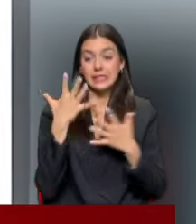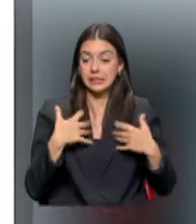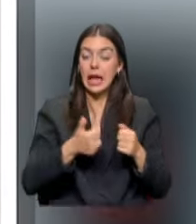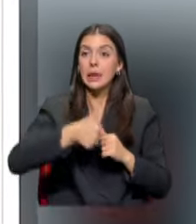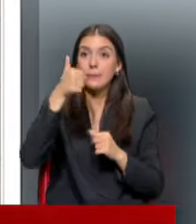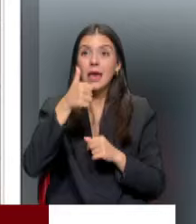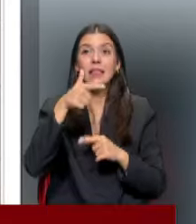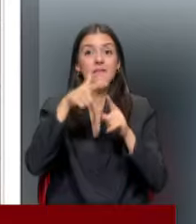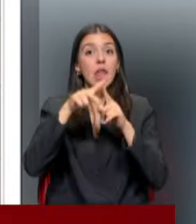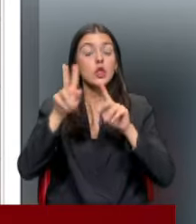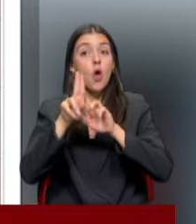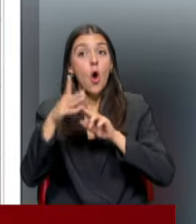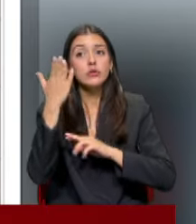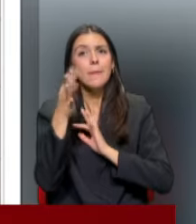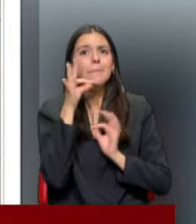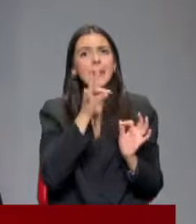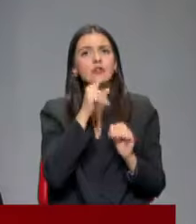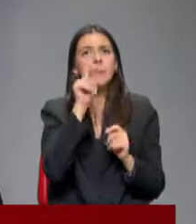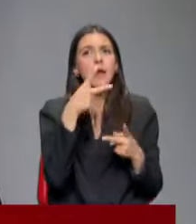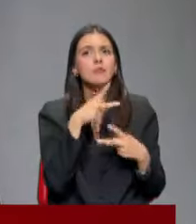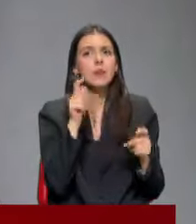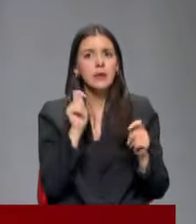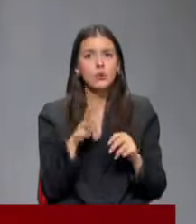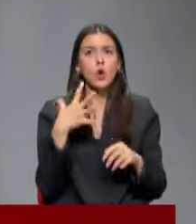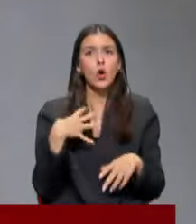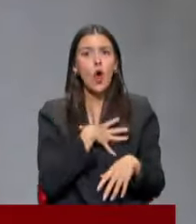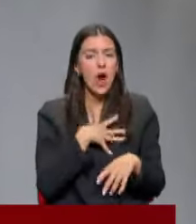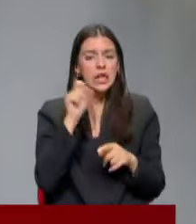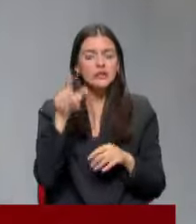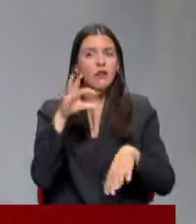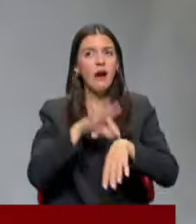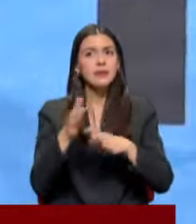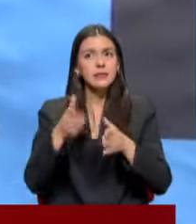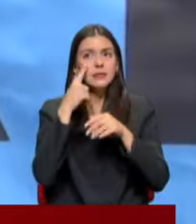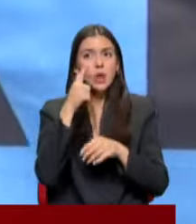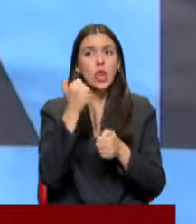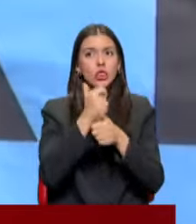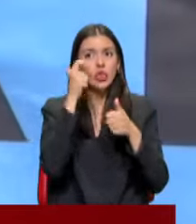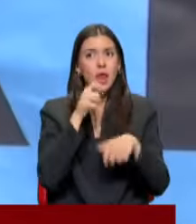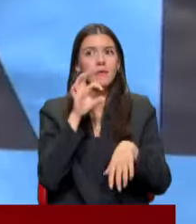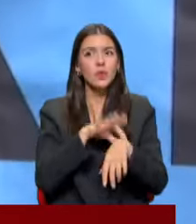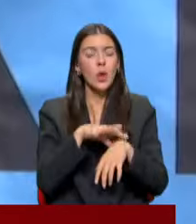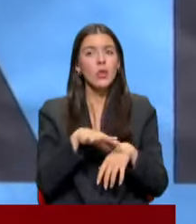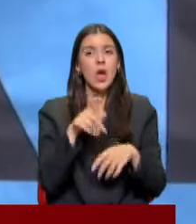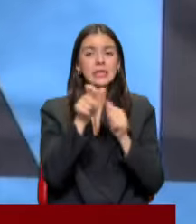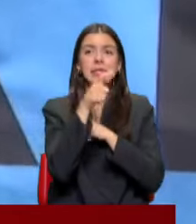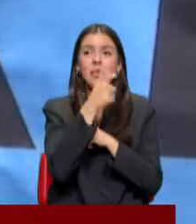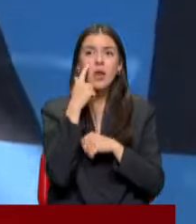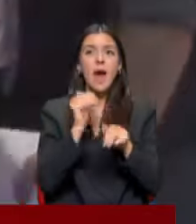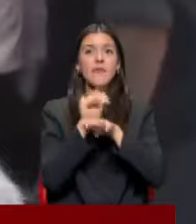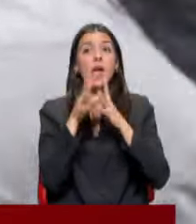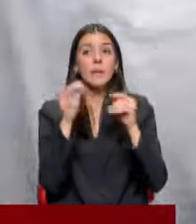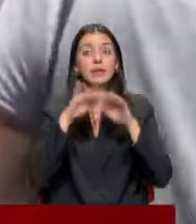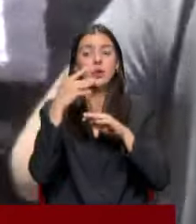Bakanı Fahrettin Koca benzer bir açıklama yapmıştı. Konya Şehir Hastanesi'nde görevli doktor silahlı saldırıda yaşamını yitirdikten sonra